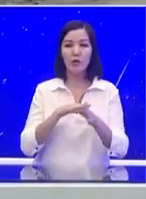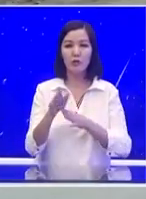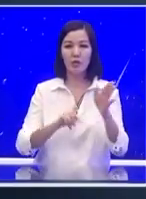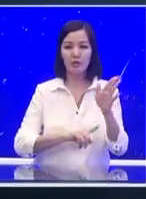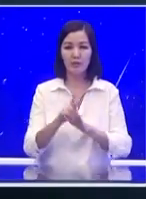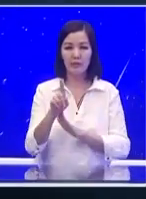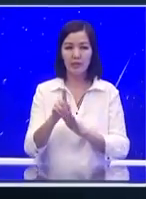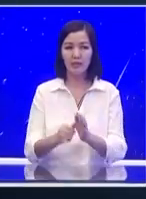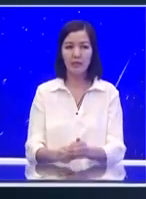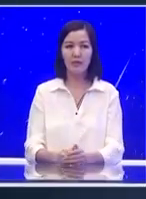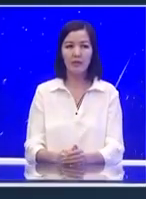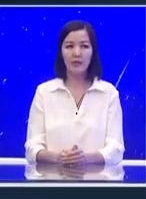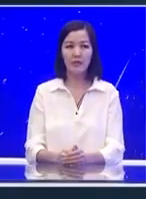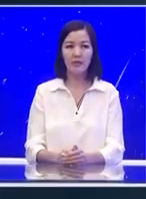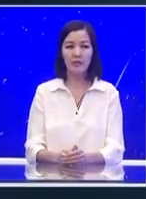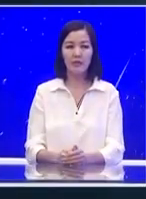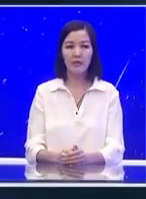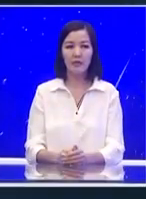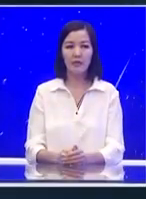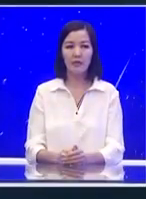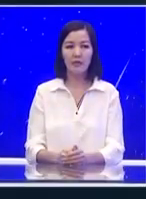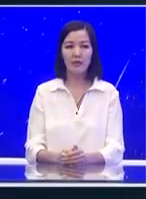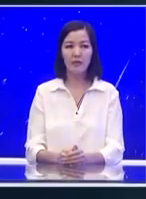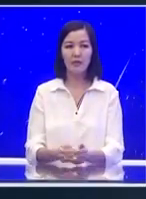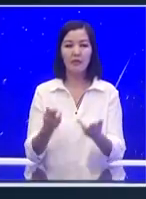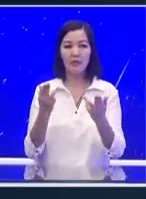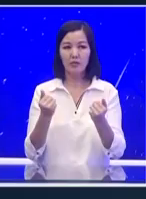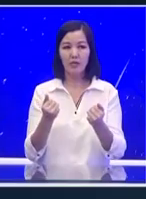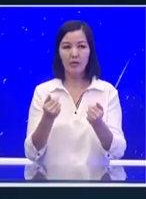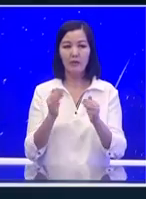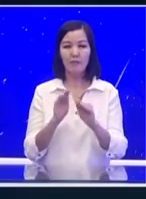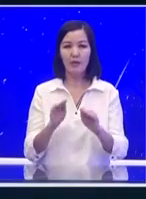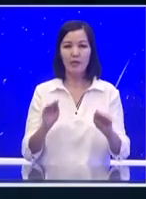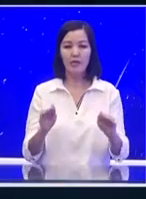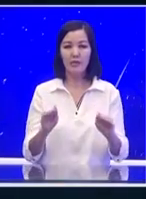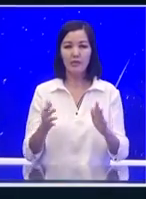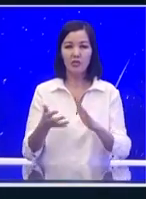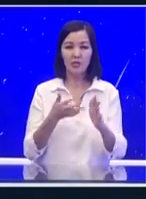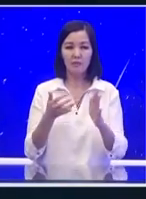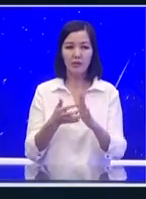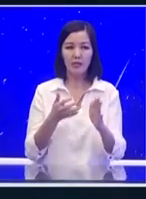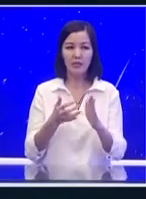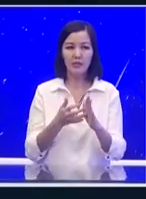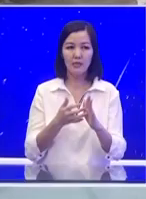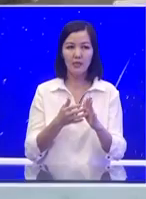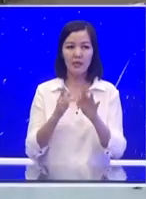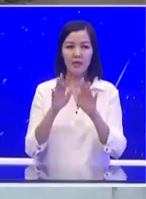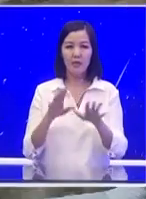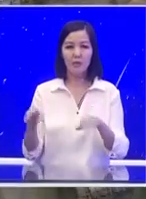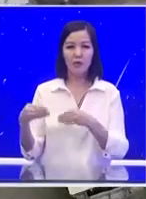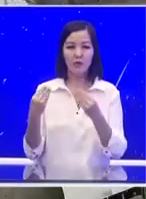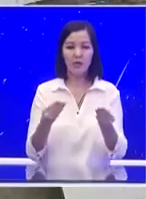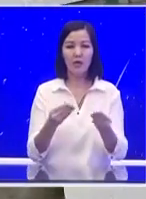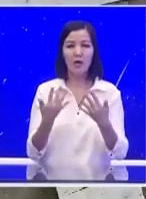бастады. Біз сіздермен біргеміз әрдайым. Жарайды. Балалардың барлығы көп-көп қолын созғандарыңыз үшін. Ауыл